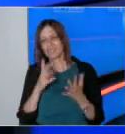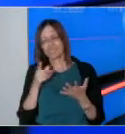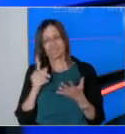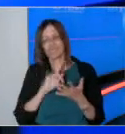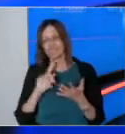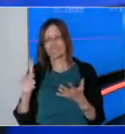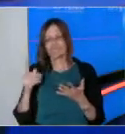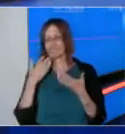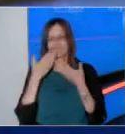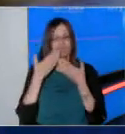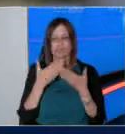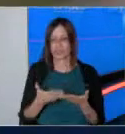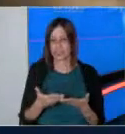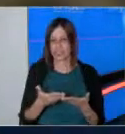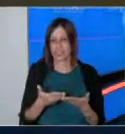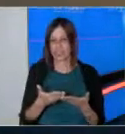עוזר